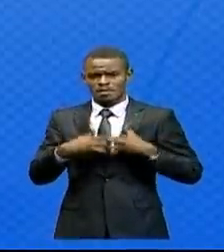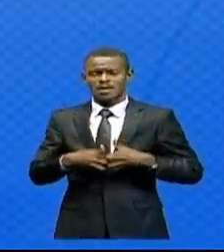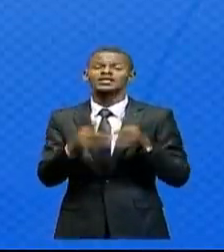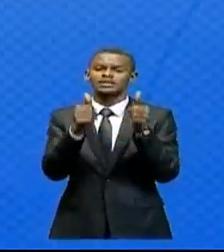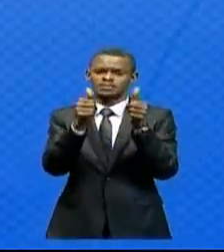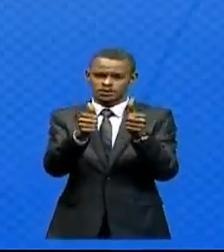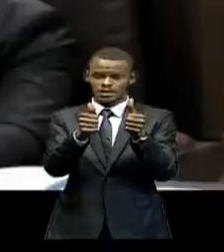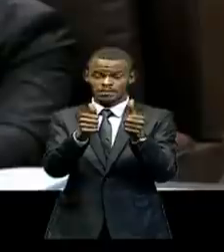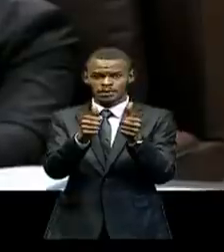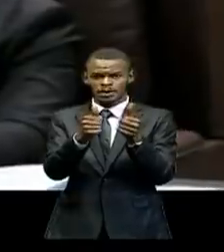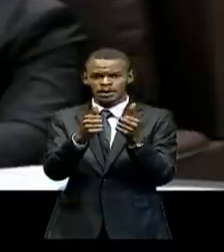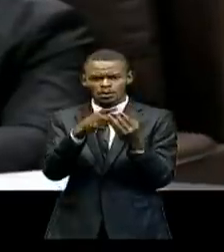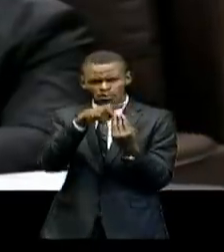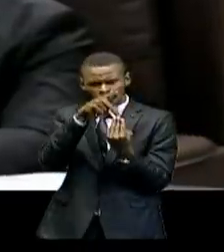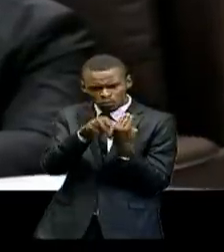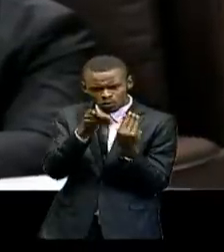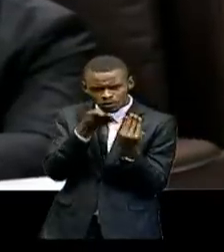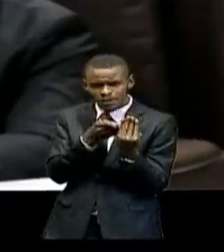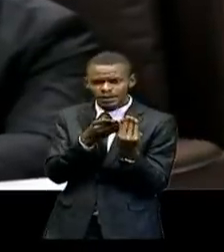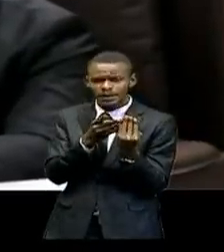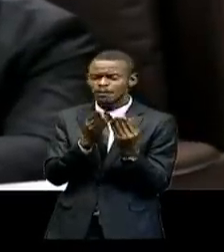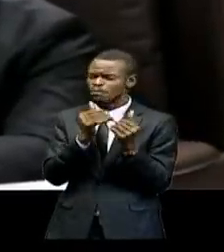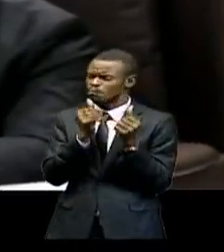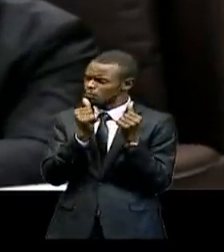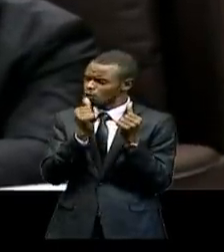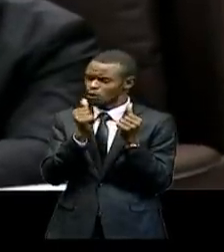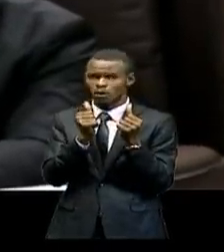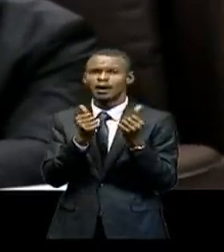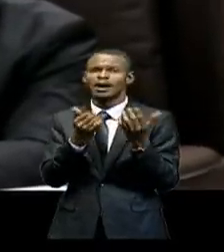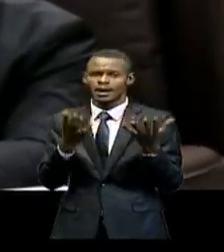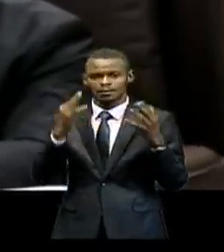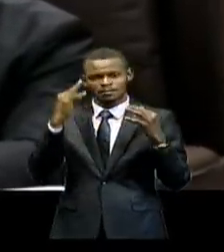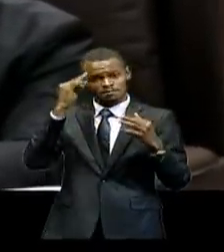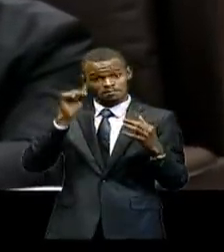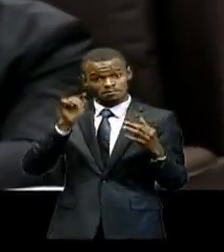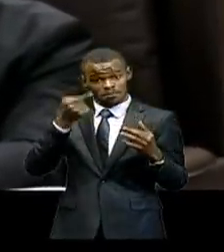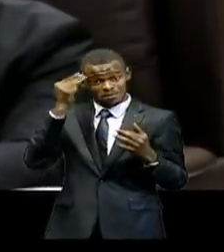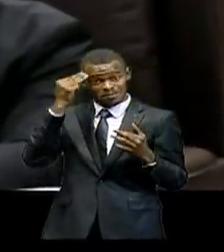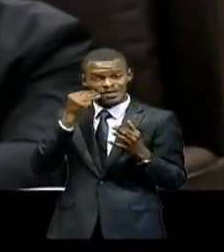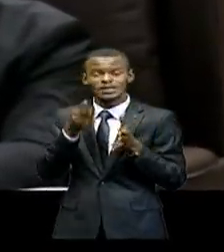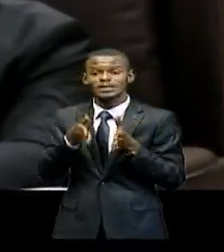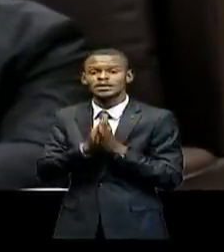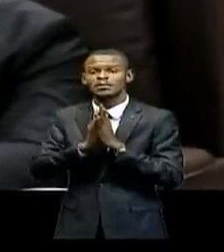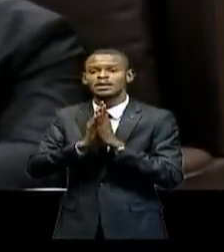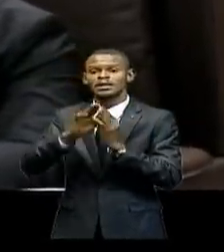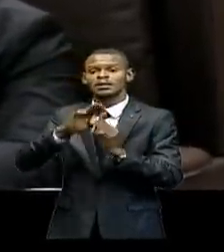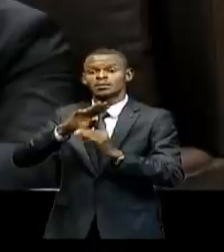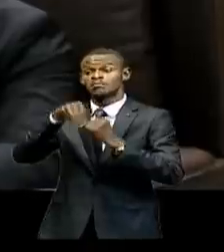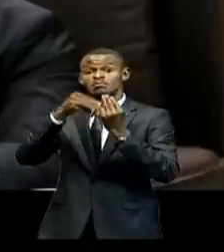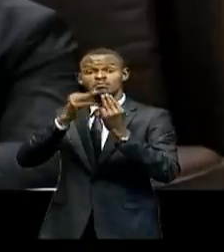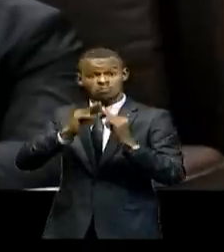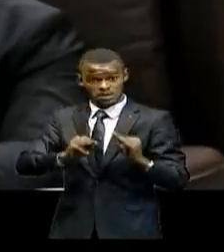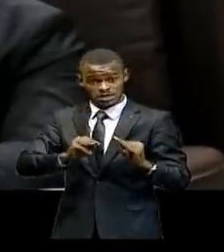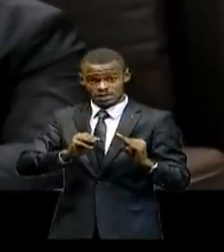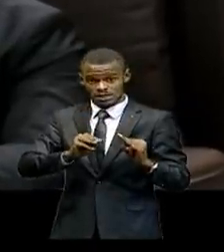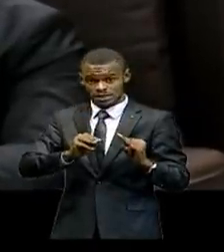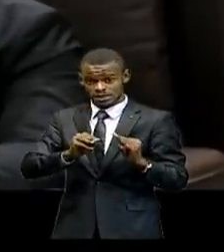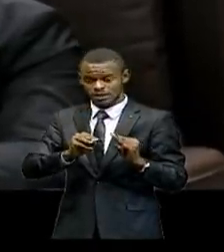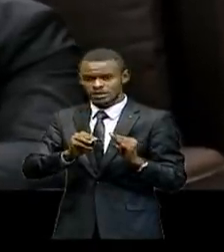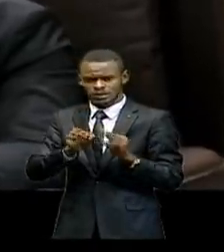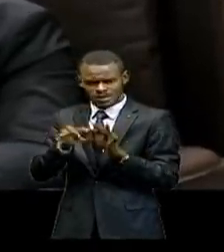revêt ce projet, le Premier ministre a invité tous les ministères impliqués dans sa mise en œuvre de travailler pour son